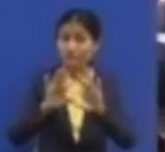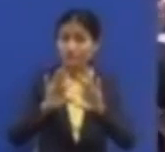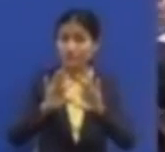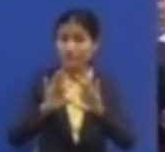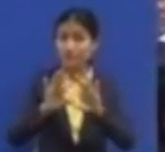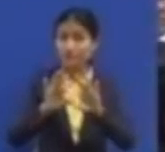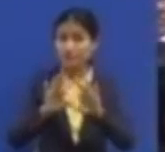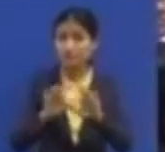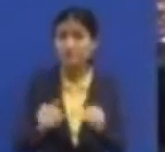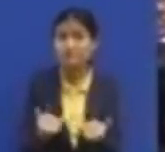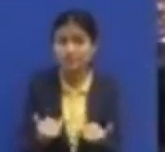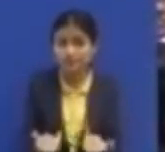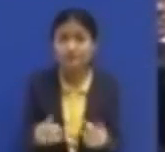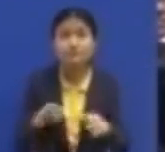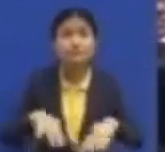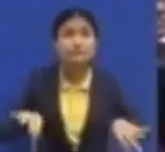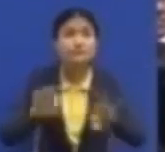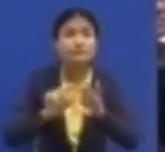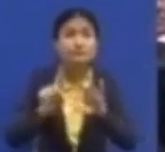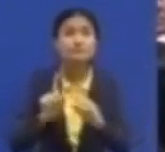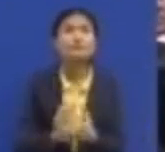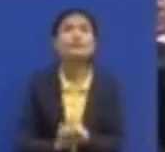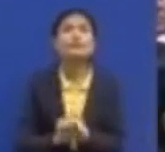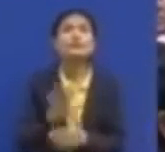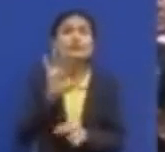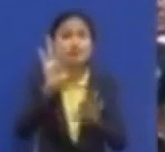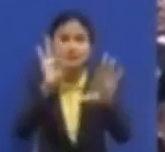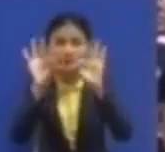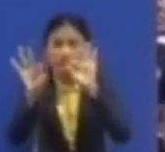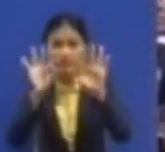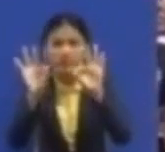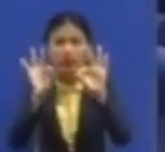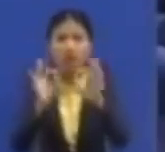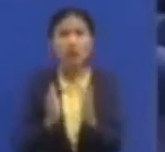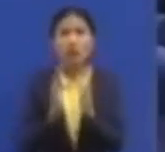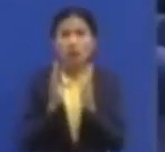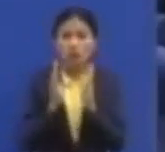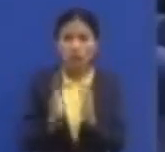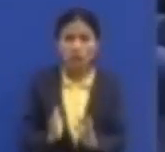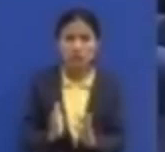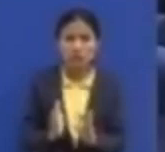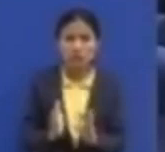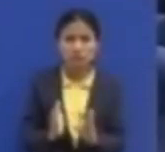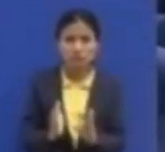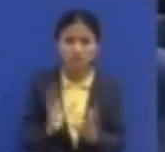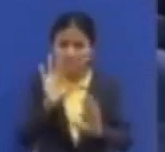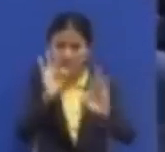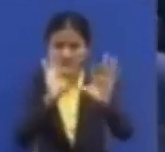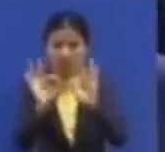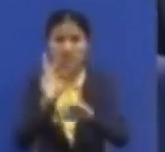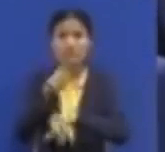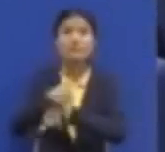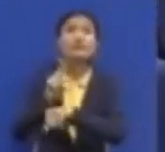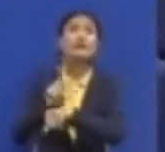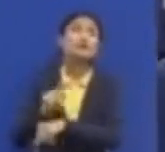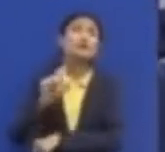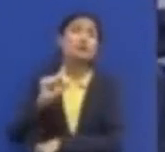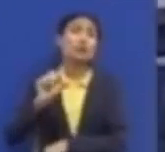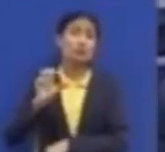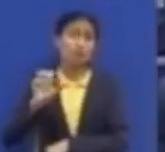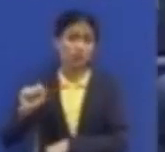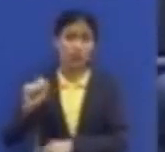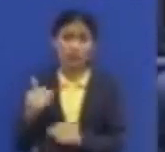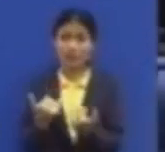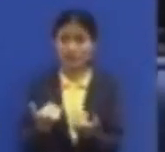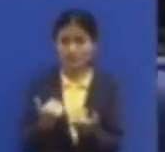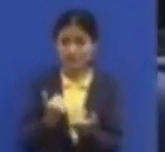กันในวันนี้คือการคัดเลือกการเฟ้นหาบุคคลขึ้นมาดำรงตำแหน่งเป็นประธานสภาผู้แทนราษฎรซึ่งตำ